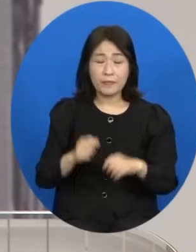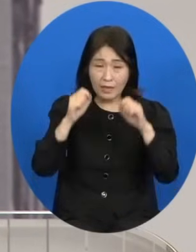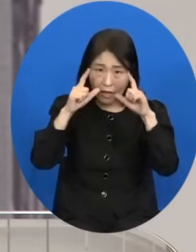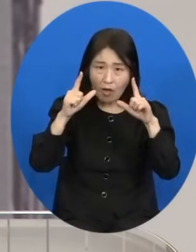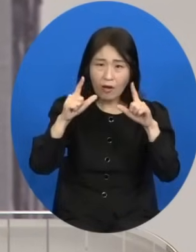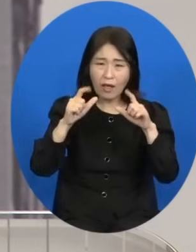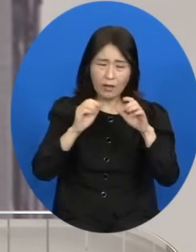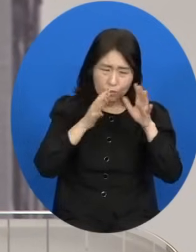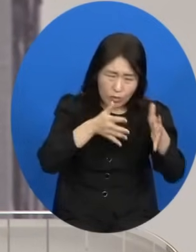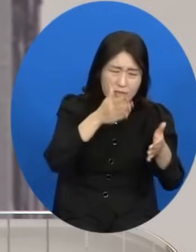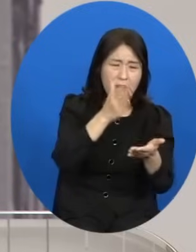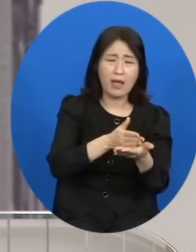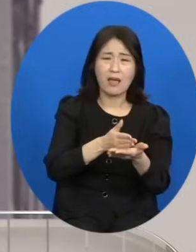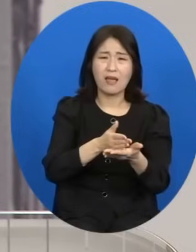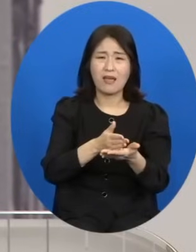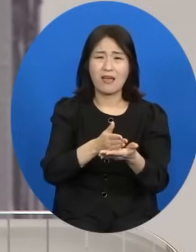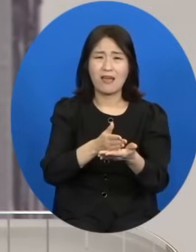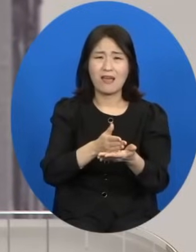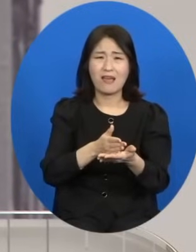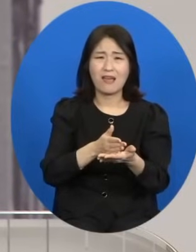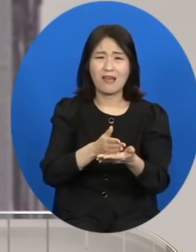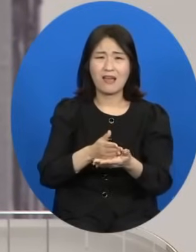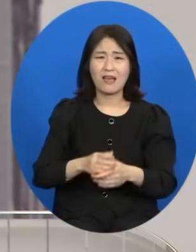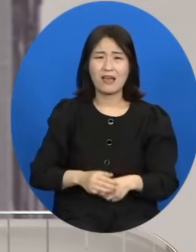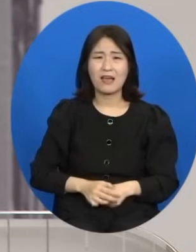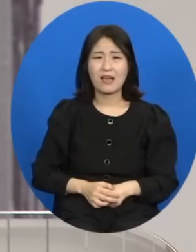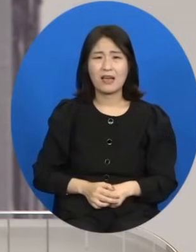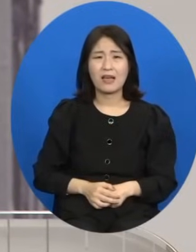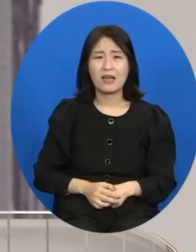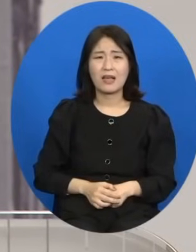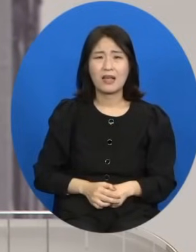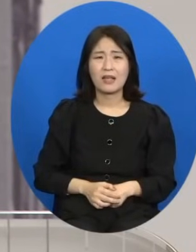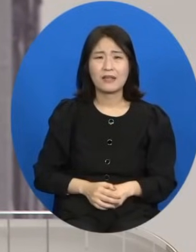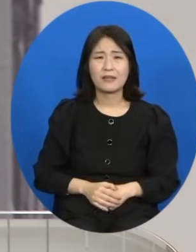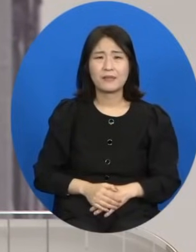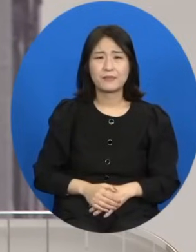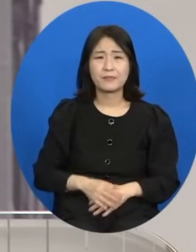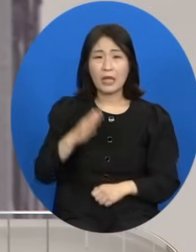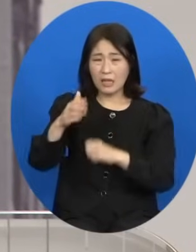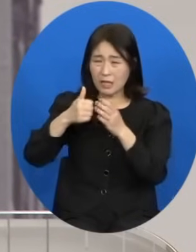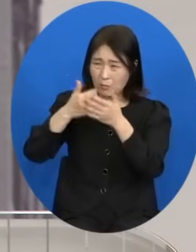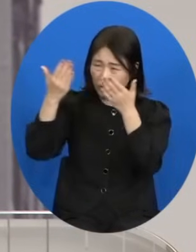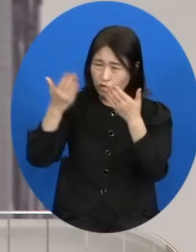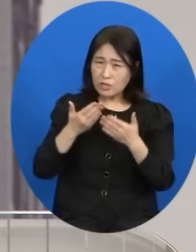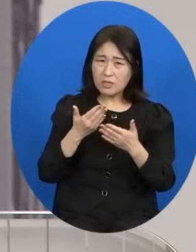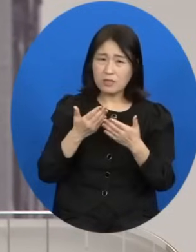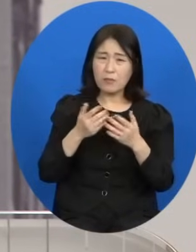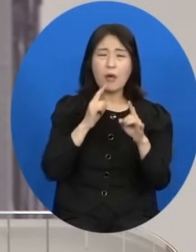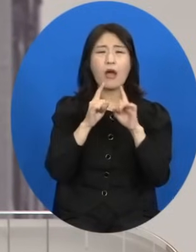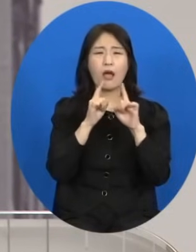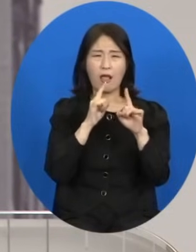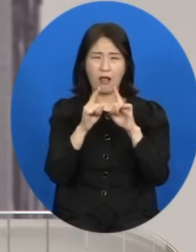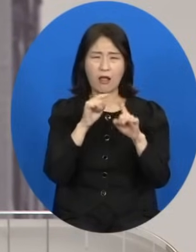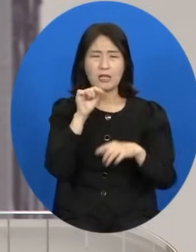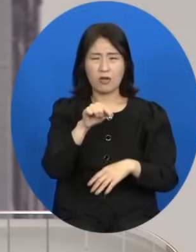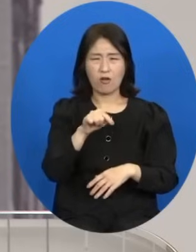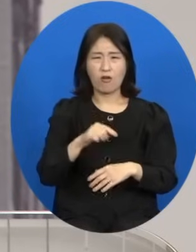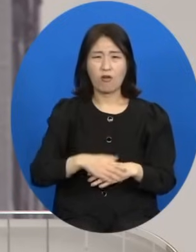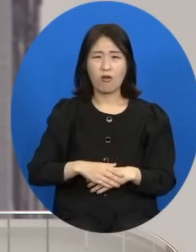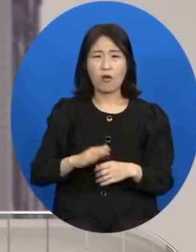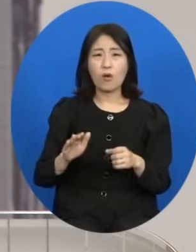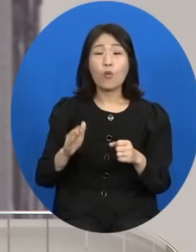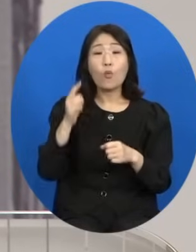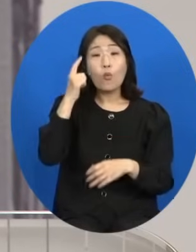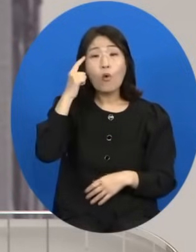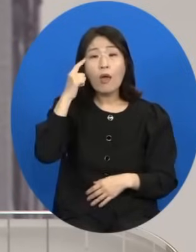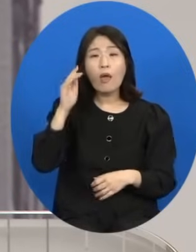속지 말아라 오늘이 말씀을 계속 우리에게 주시는 거예요 왜요 우리를 사랑하시니까 우리를 사랑하지 않으면 이런